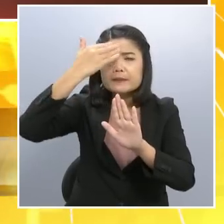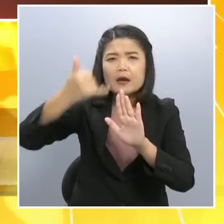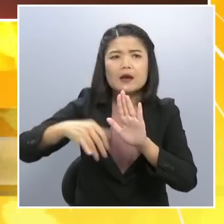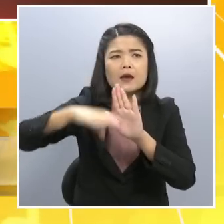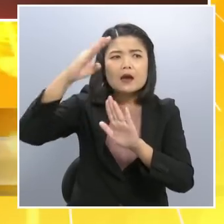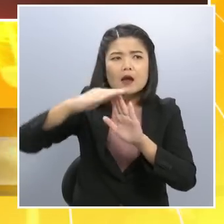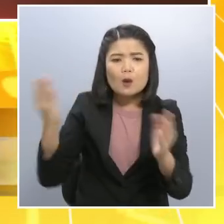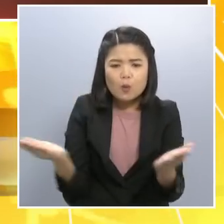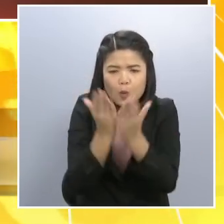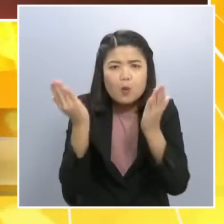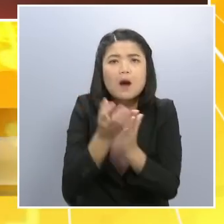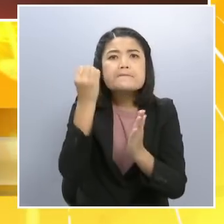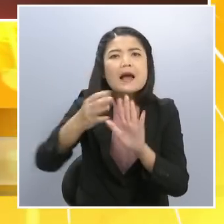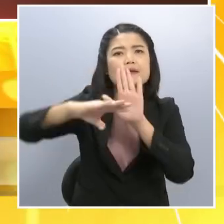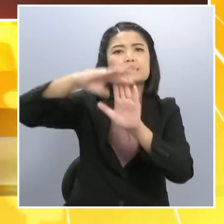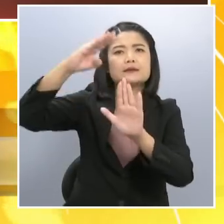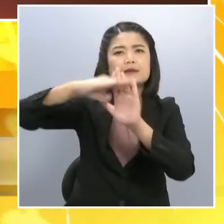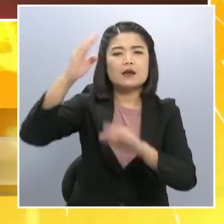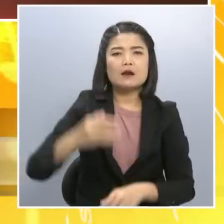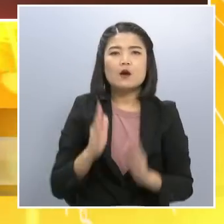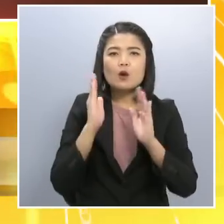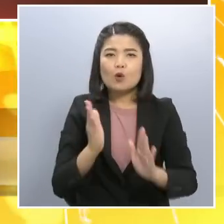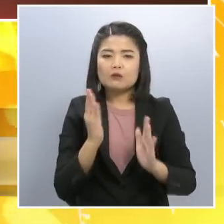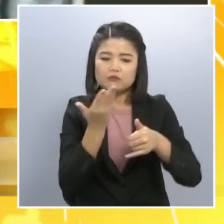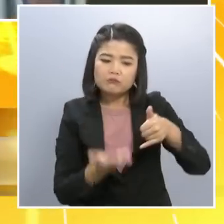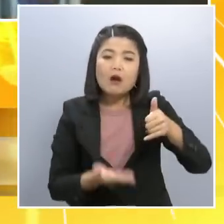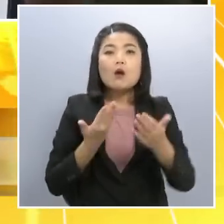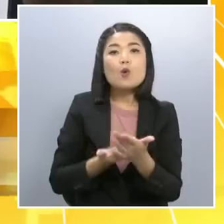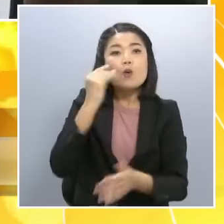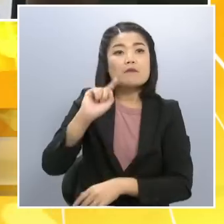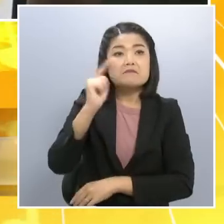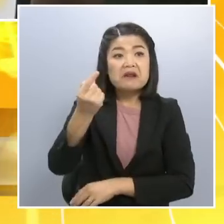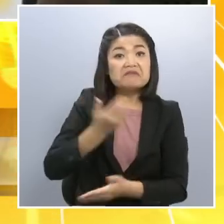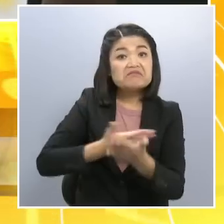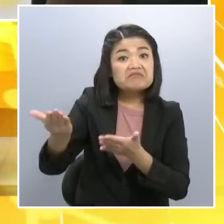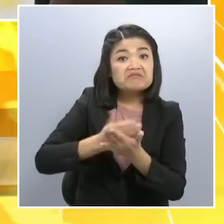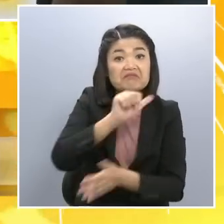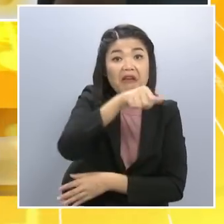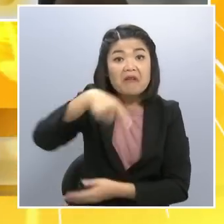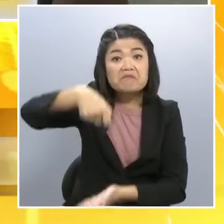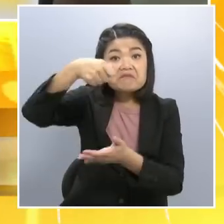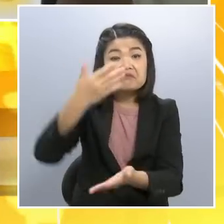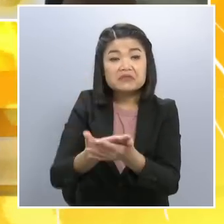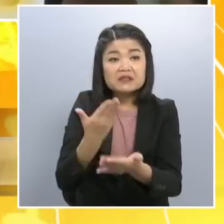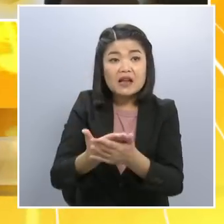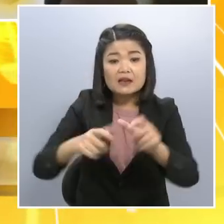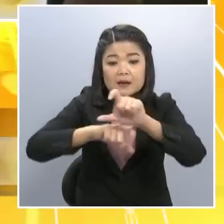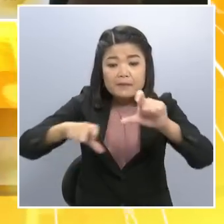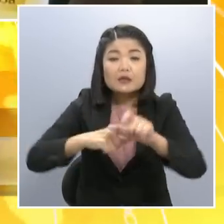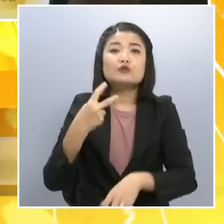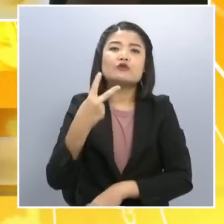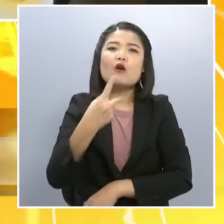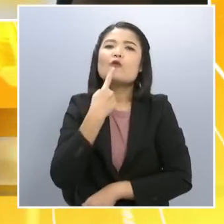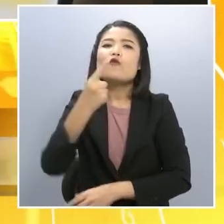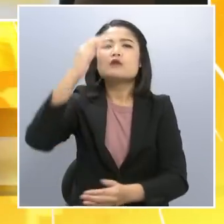าถูกหวยนี่เป็นทางเหนือส่วนใหญ่นะคะ เศรษฐีใหม ่ค่ะ ถูก12ล้านซื้อดิจิตอล2ใบซื้อดิจิตอลไม่ต้องไปแจ้งความที่ไปแ